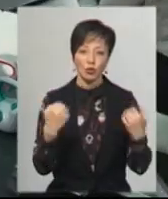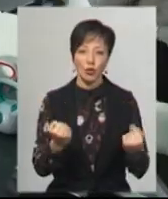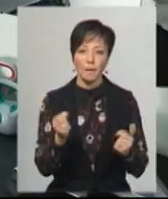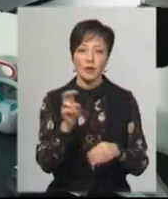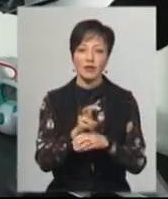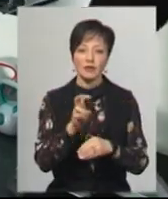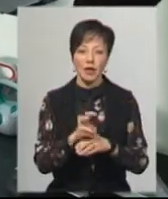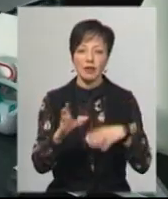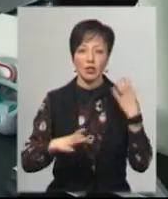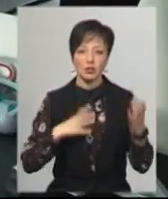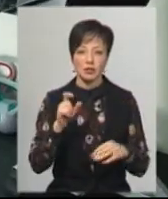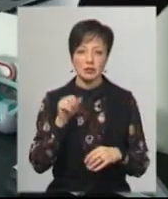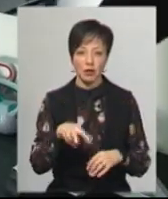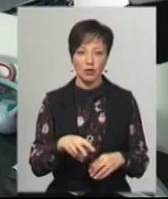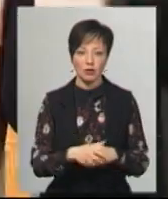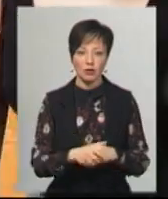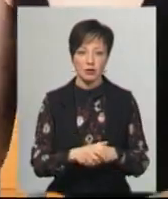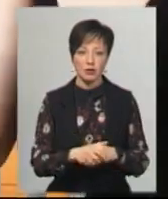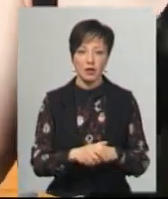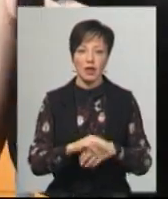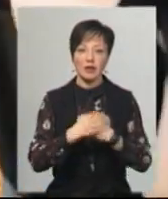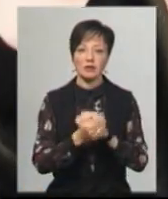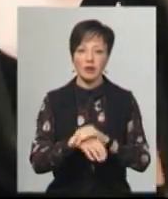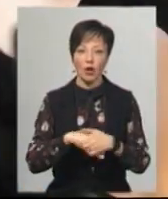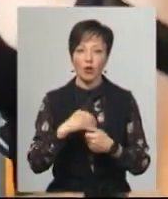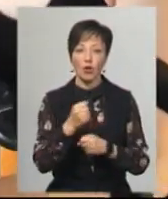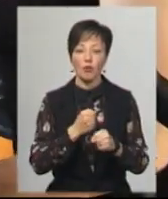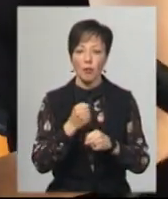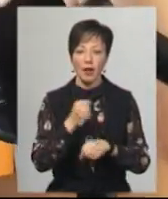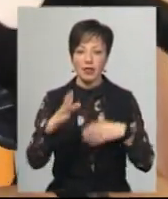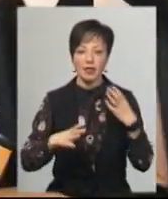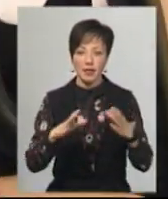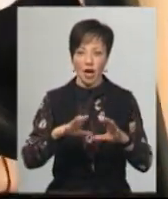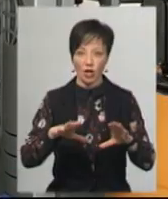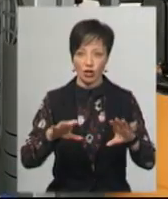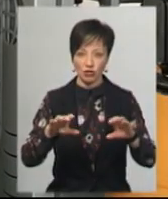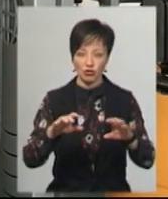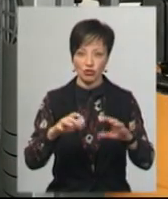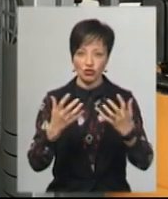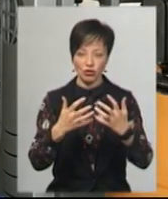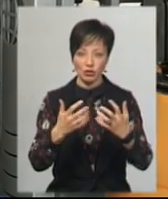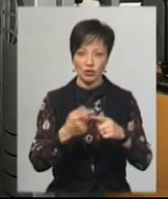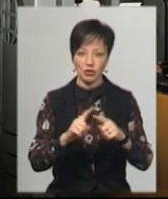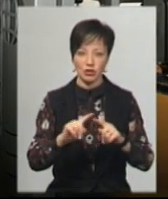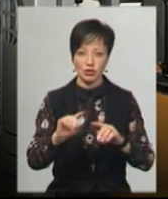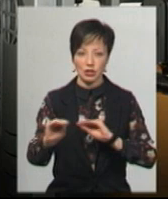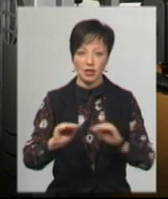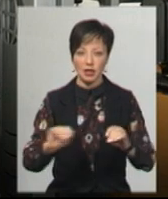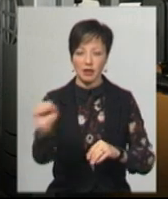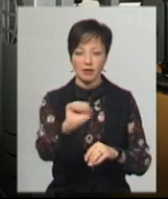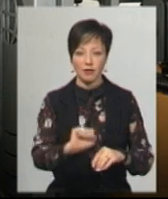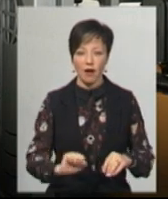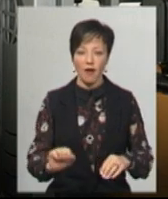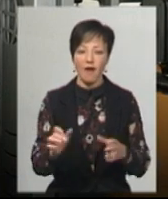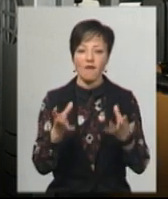щодо відвідування тренажерного залу. Дезінфекція і обробка тренажерів відповідними засобами, також вологе